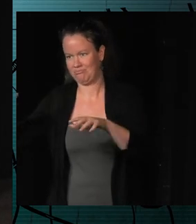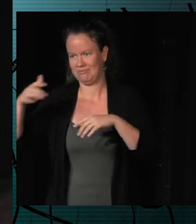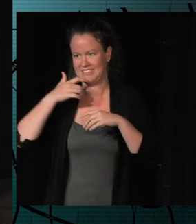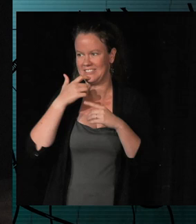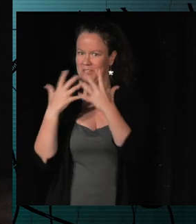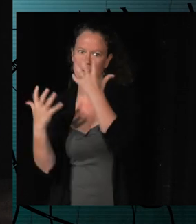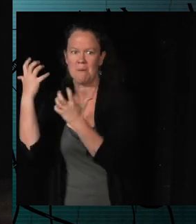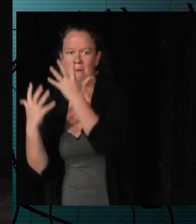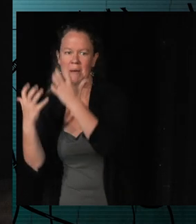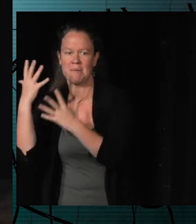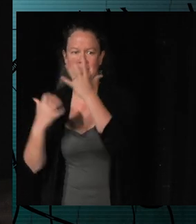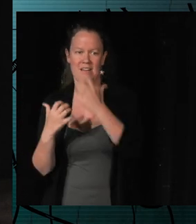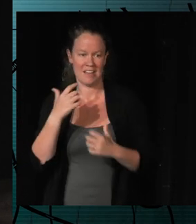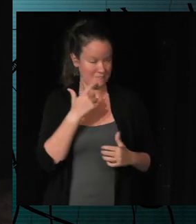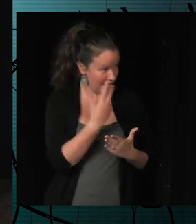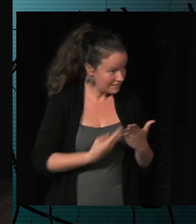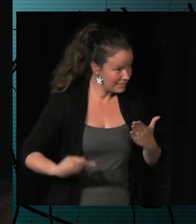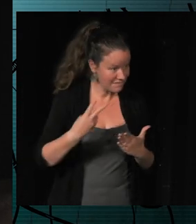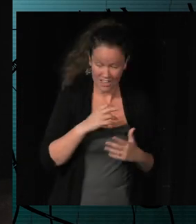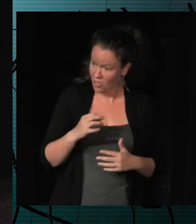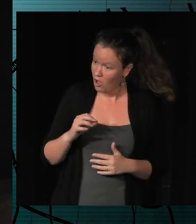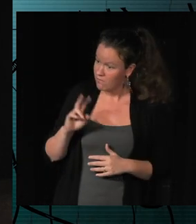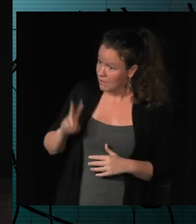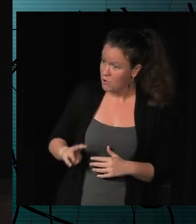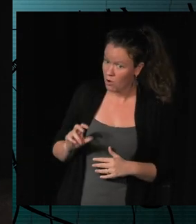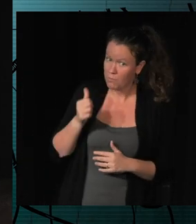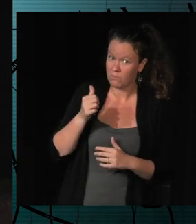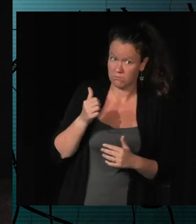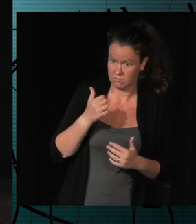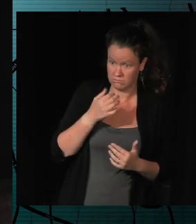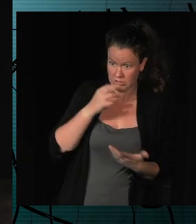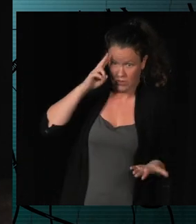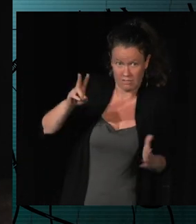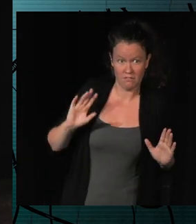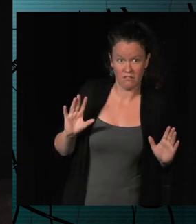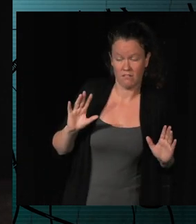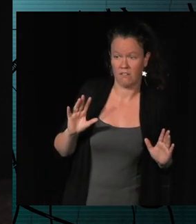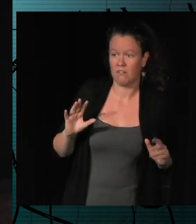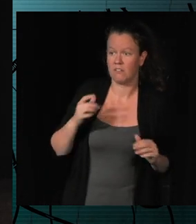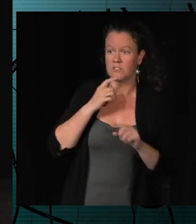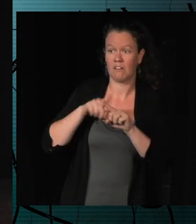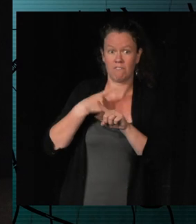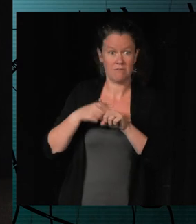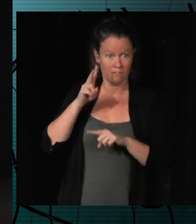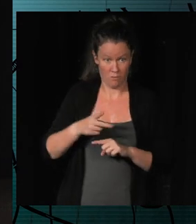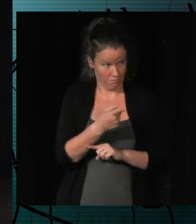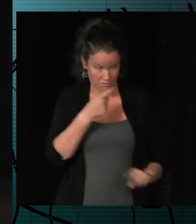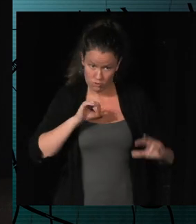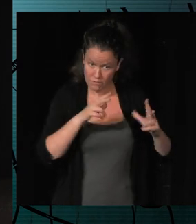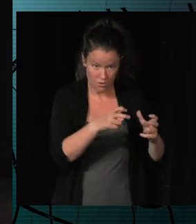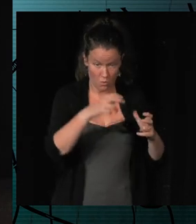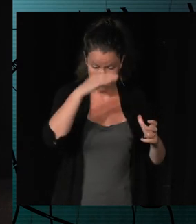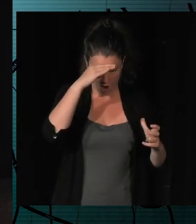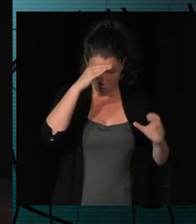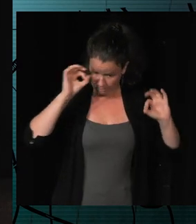actionavaisétait vraiment premier degré C premier degré c'est un carton incroyable qui ne prend aucun risque mais qui est bien fait il est très bien